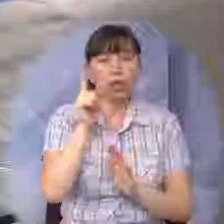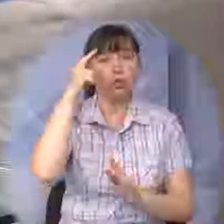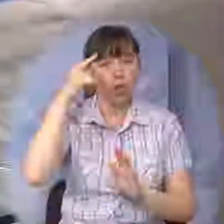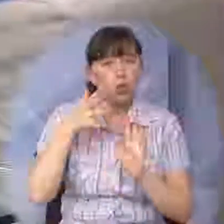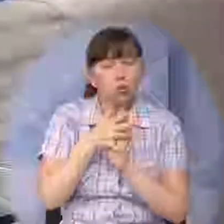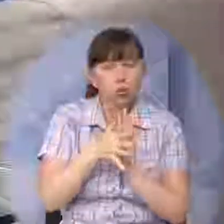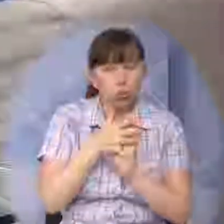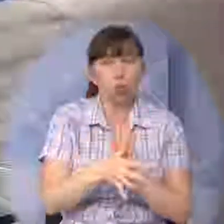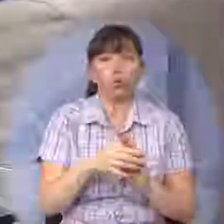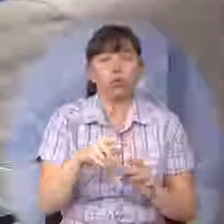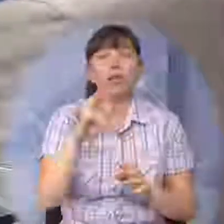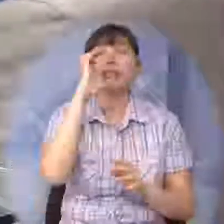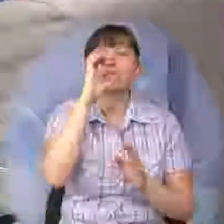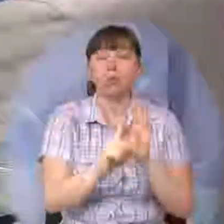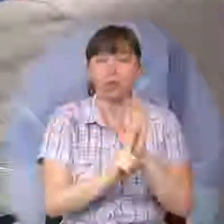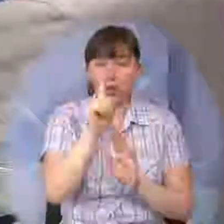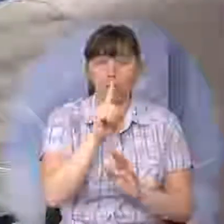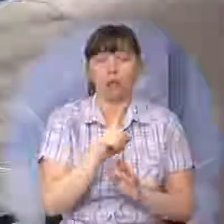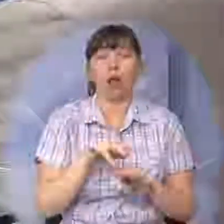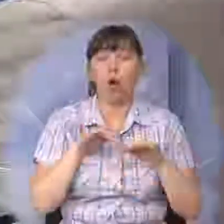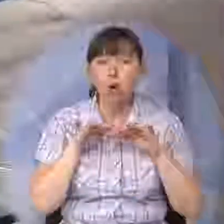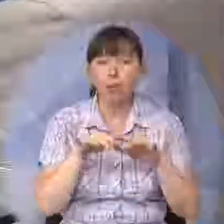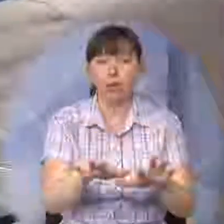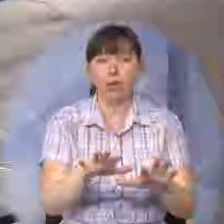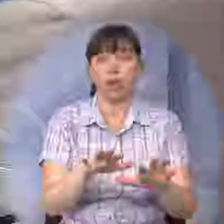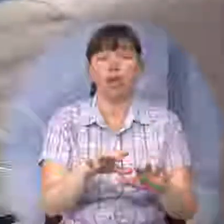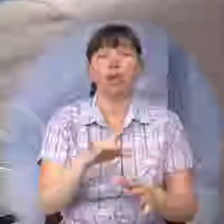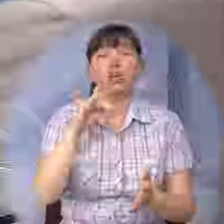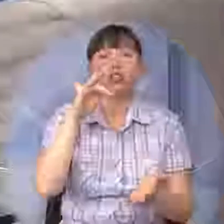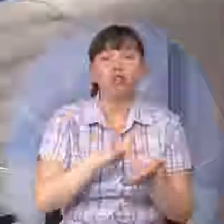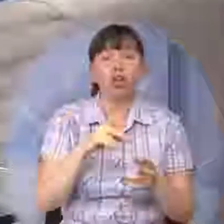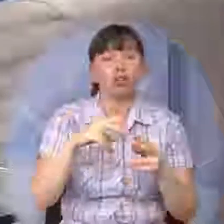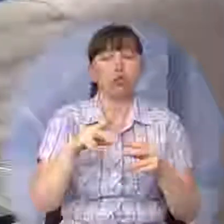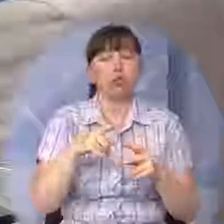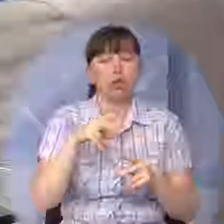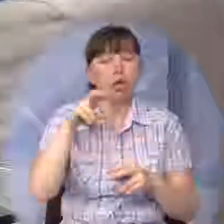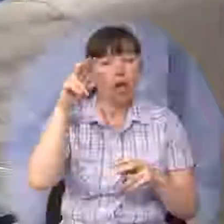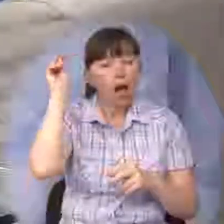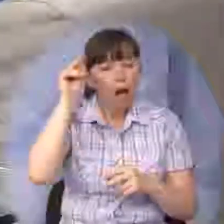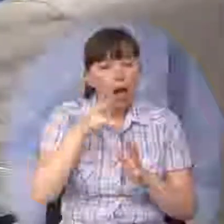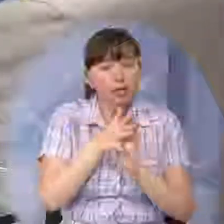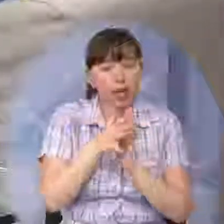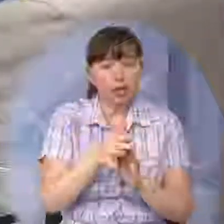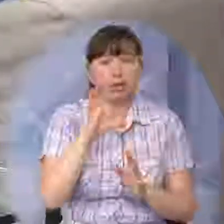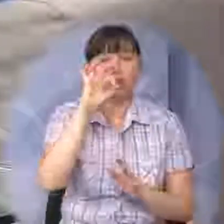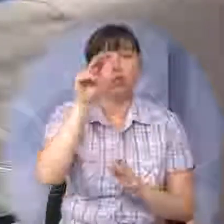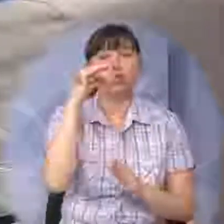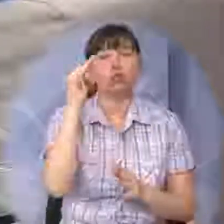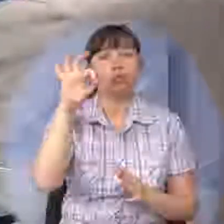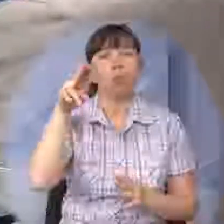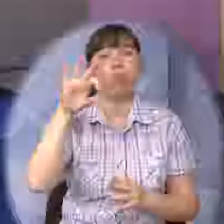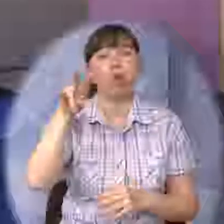lansat studiu, s-a început în luna septembrie, a fost contractată compania Centrul de Analiză Sociopolis, care...